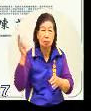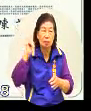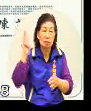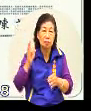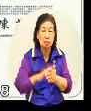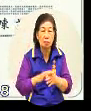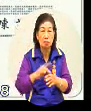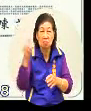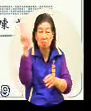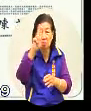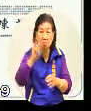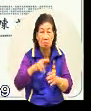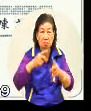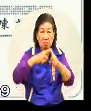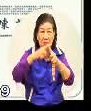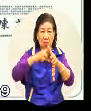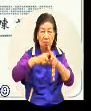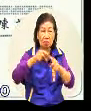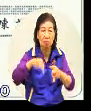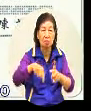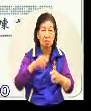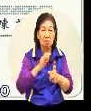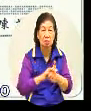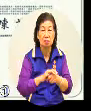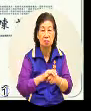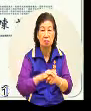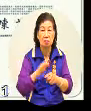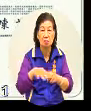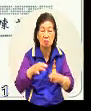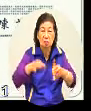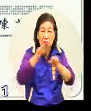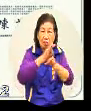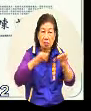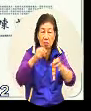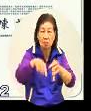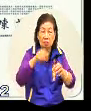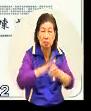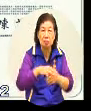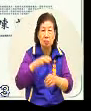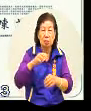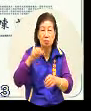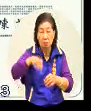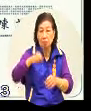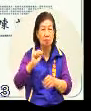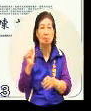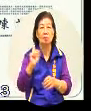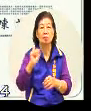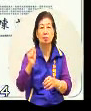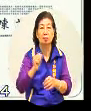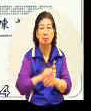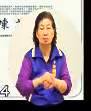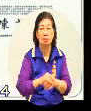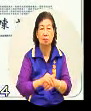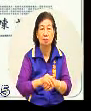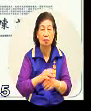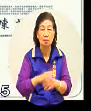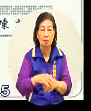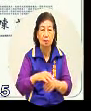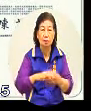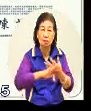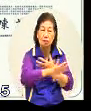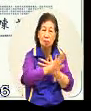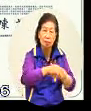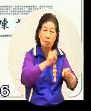啊，变作讲用电公司吼、哦，申请成绩也无准啦，啊，是安怎个？干那准晋南公司就对